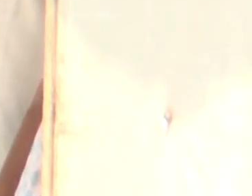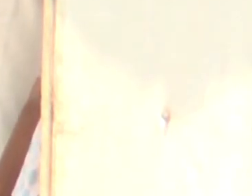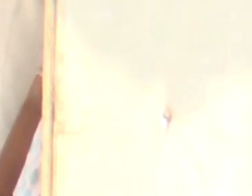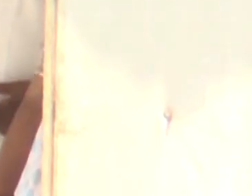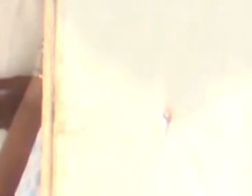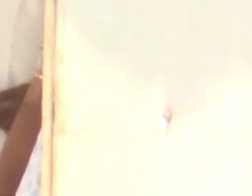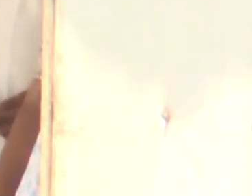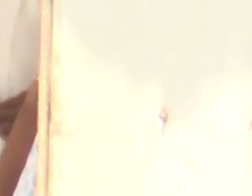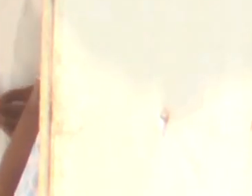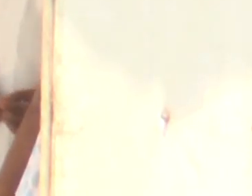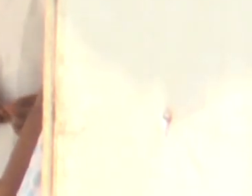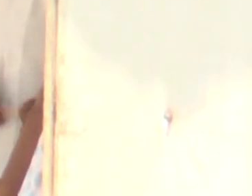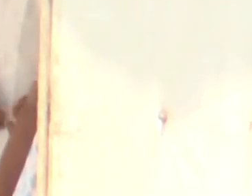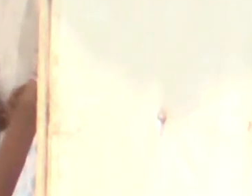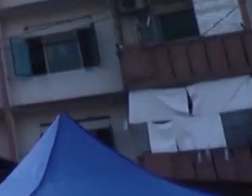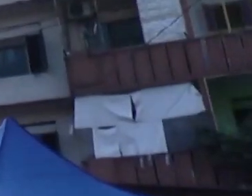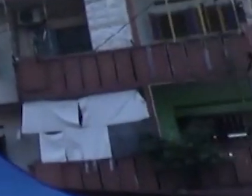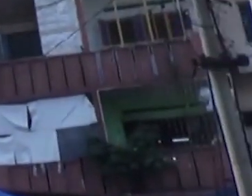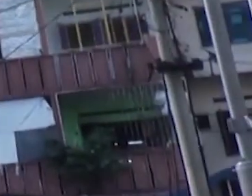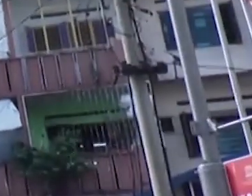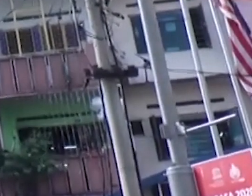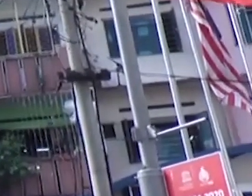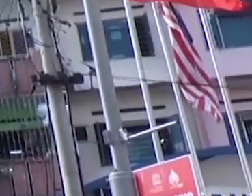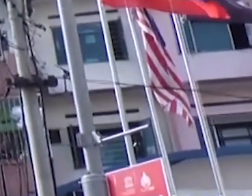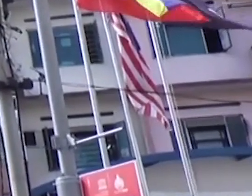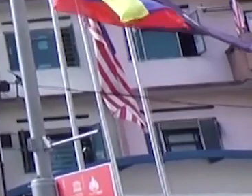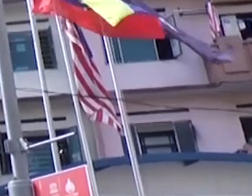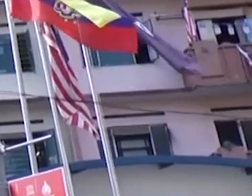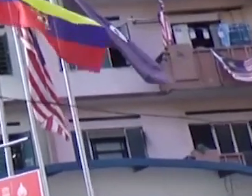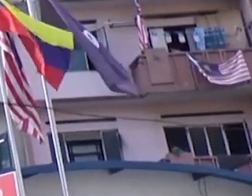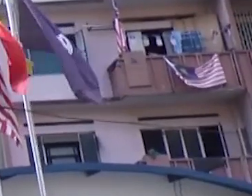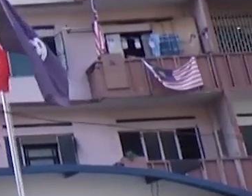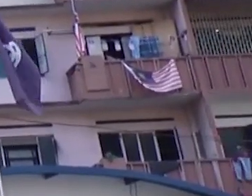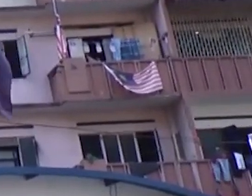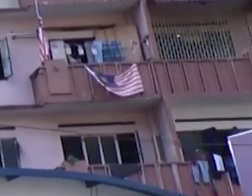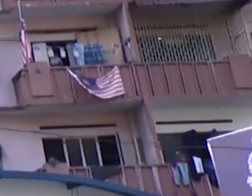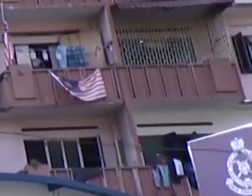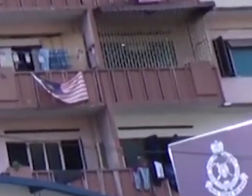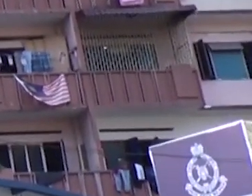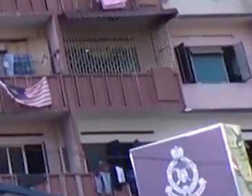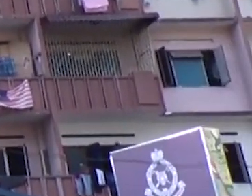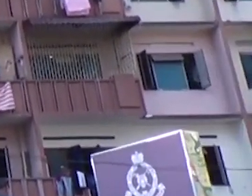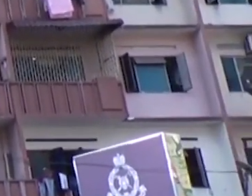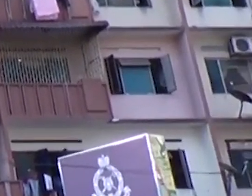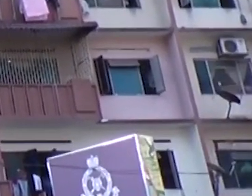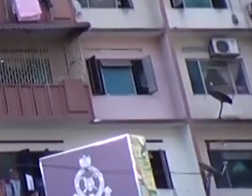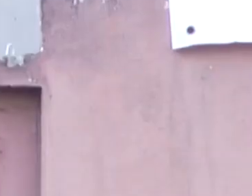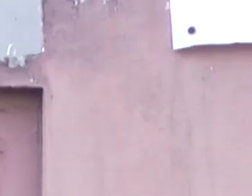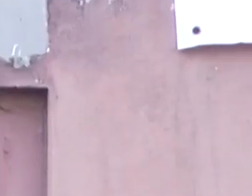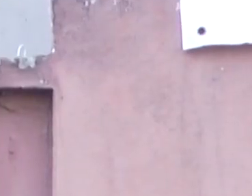parti bersama dengan rakyat tempatan dan juga warga asing yang mempunyai dokumen dikurung bersama di dalam